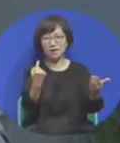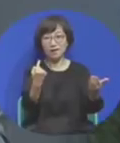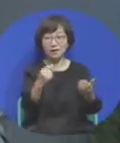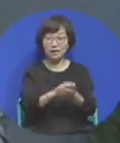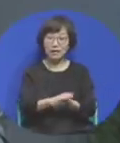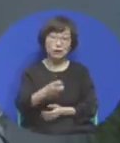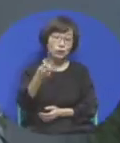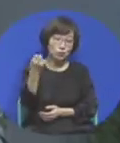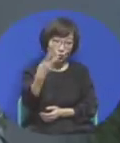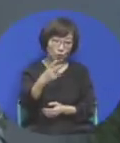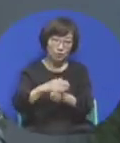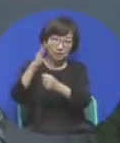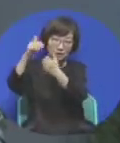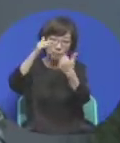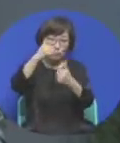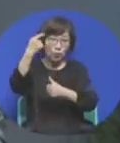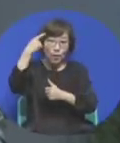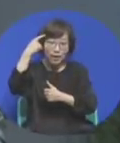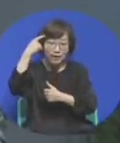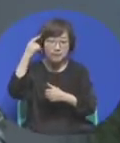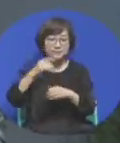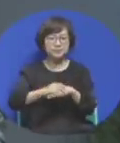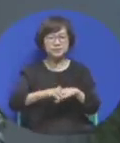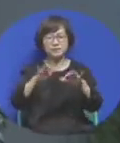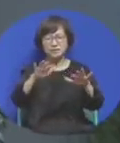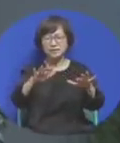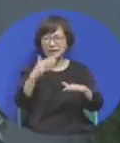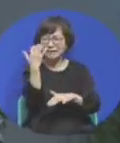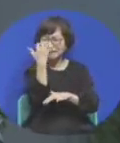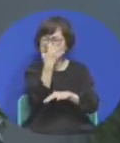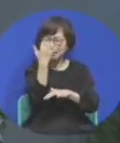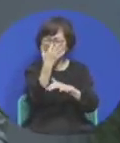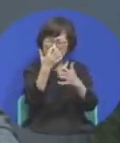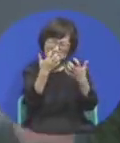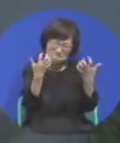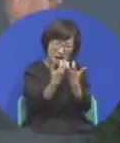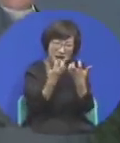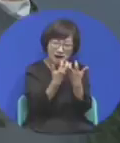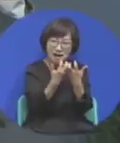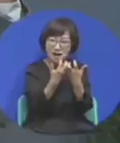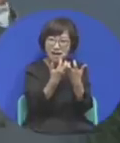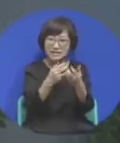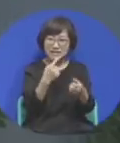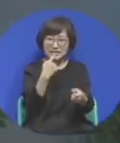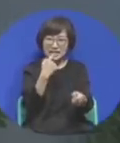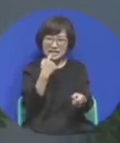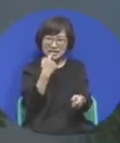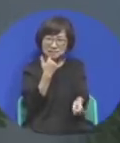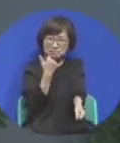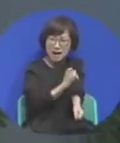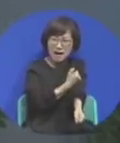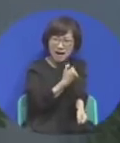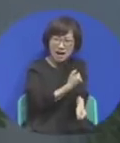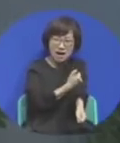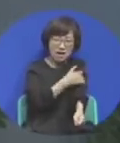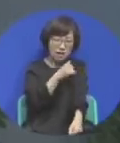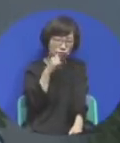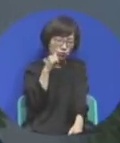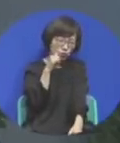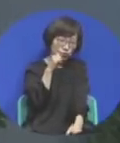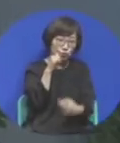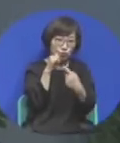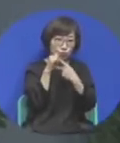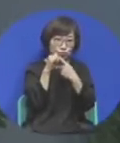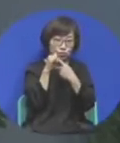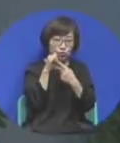있습니다. Another reason. 이렇게 완전히 음란과 마약과 이런 중독 시대가 되었으니까 거기서